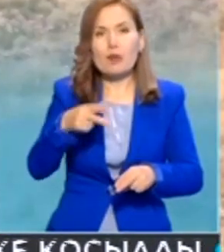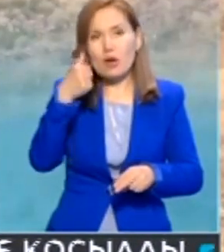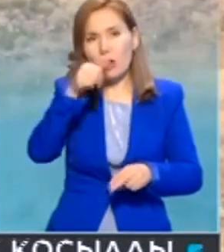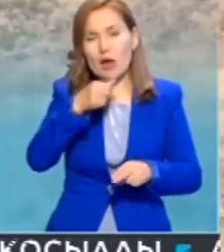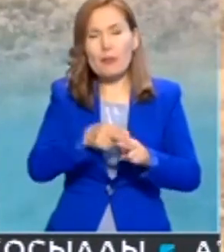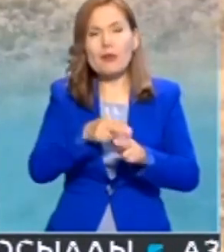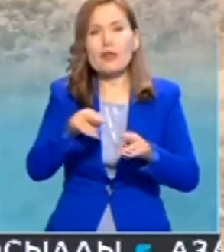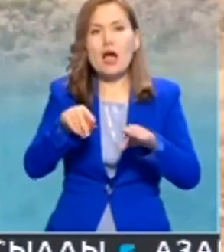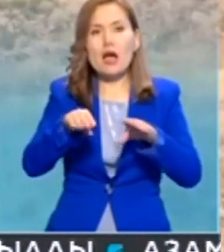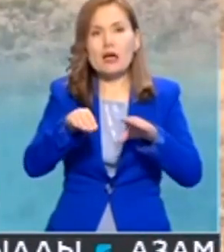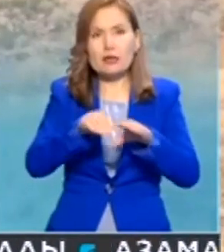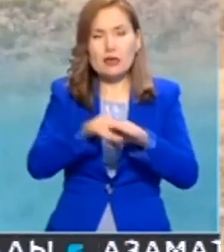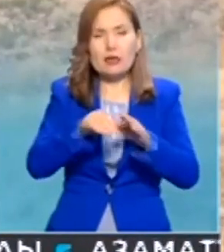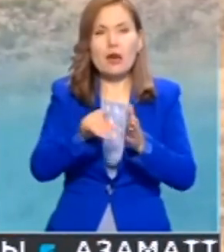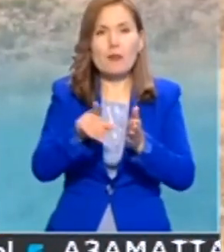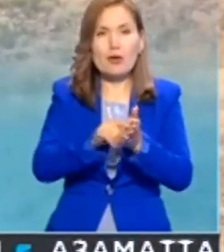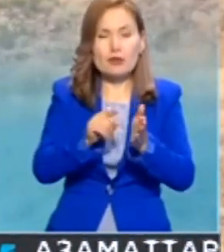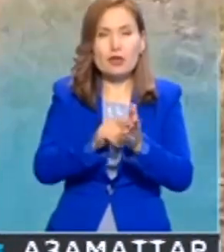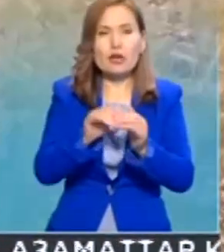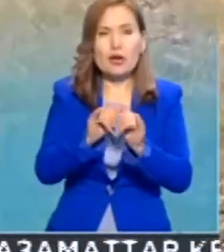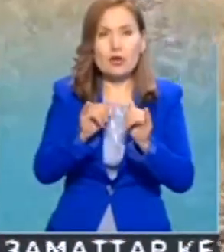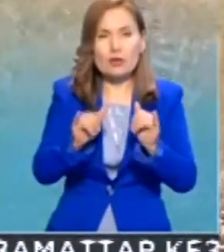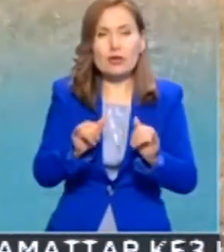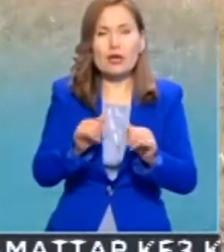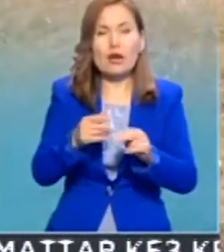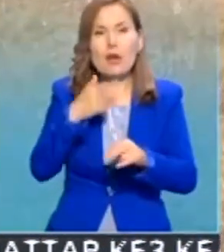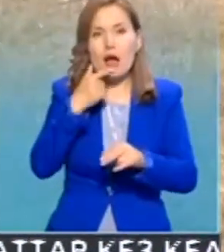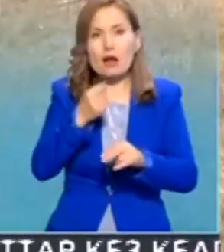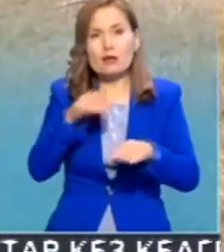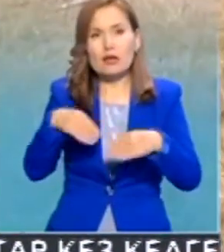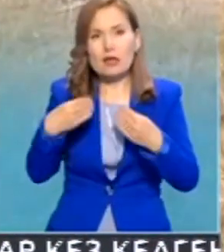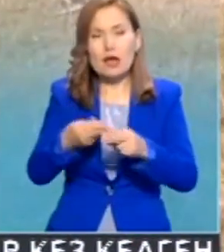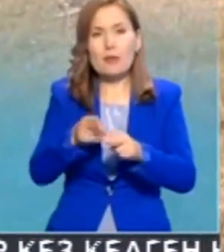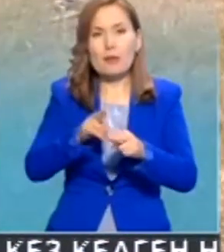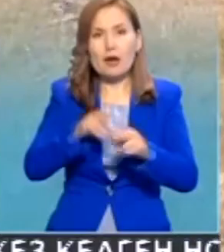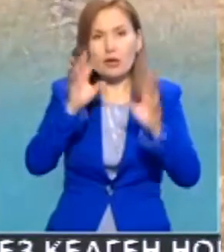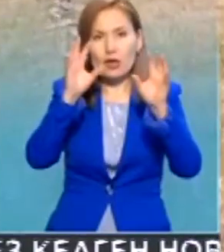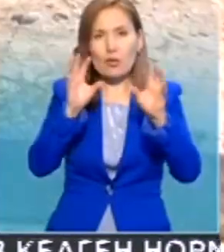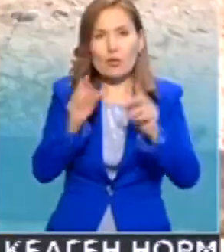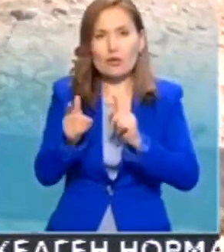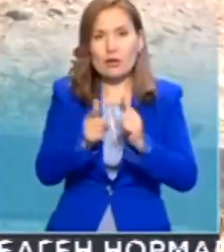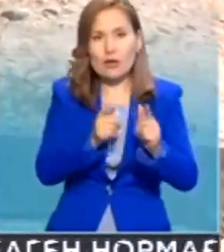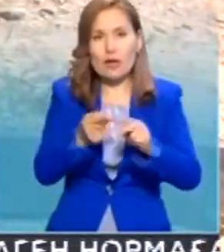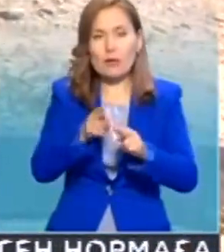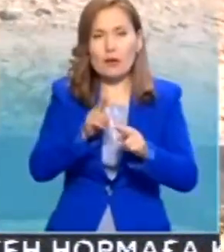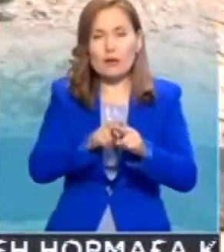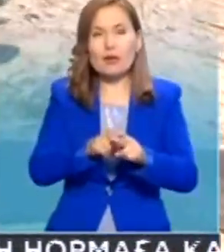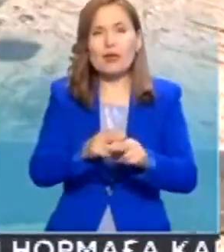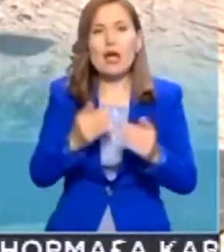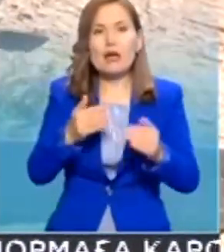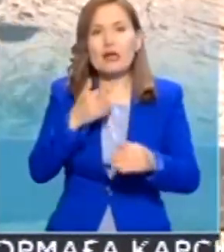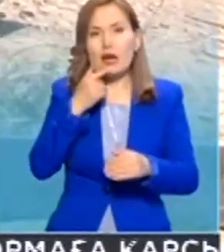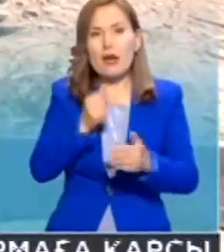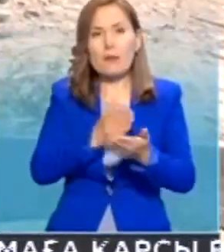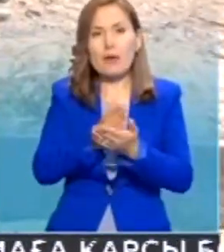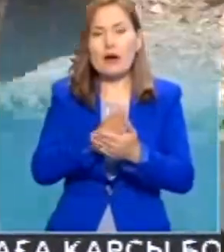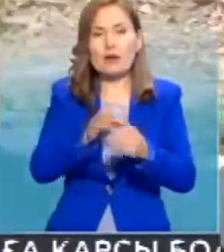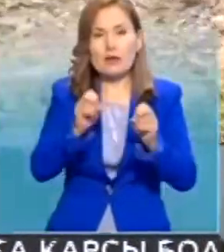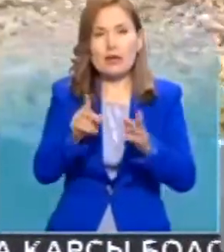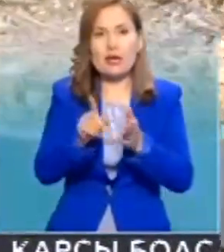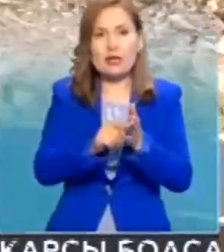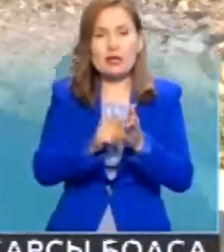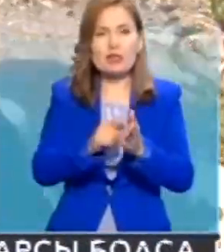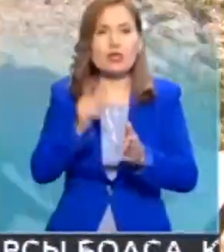тұжырымдамада зейнетақы жүйесін жетілдіру көзделген. Әрі сарбаздарға қатысты әлеуметтік кодекс әзірленіп жатыр. Тағы бір өзгеріс, енді әскери қызметкерлердің зейнет